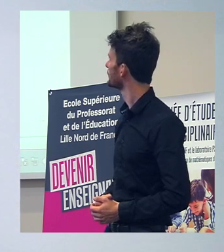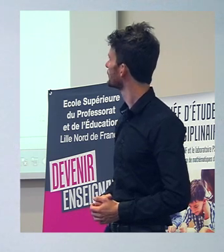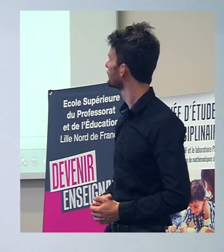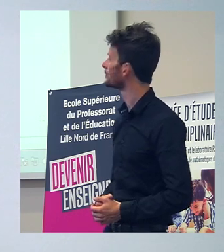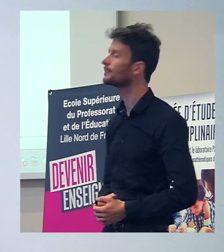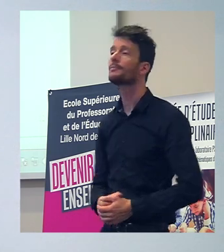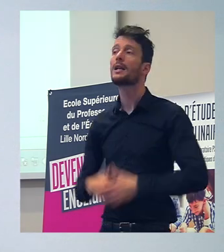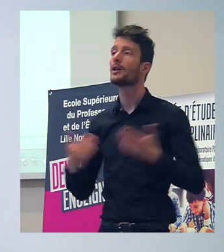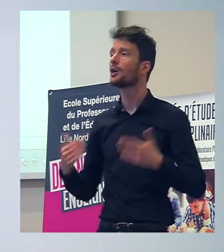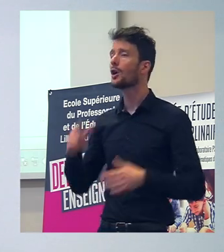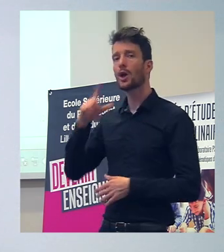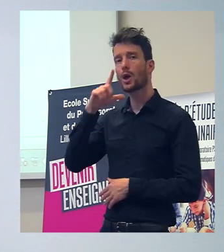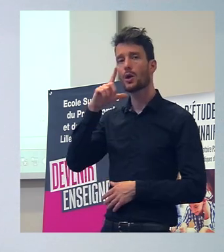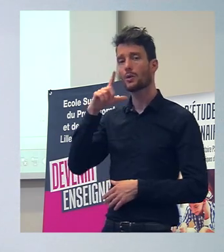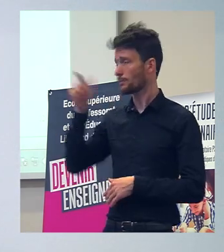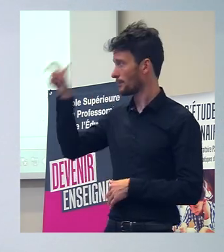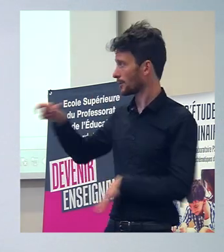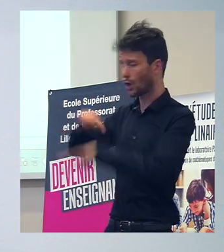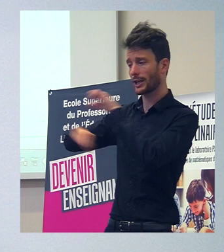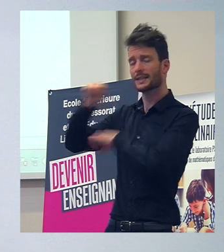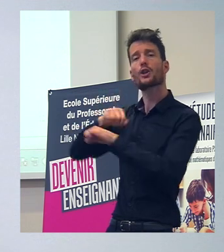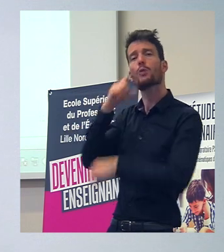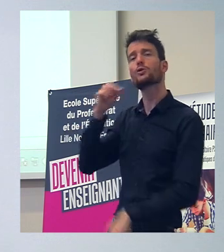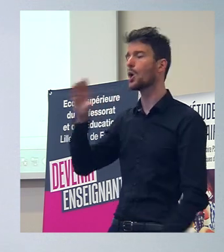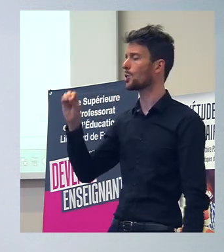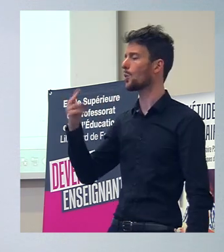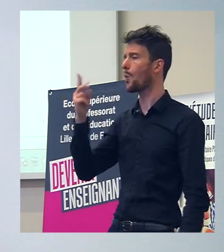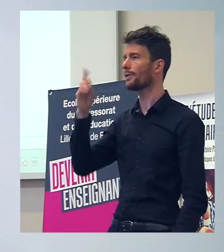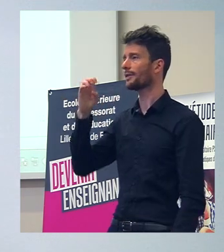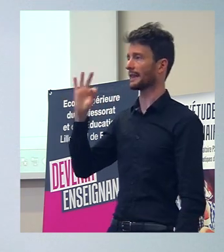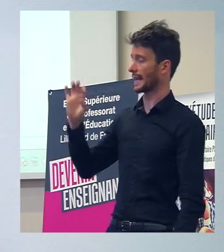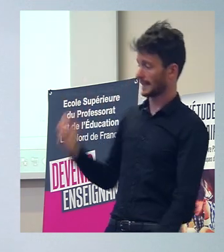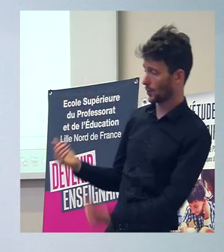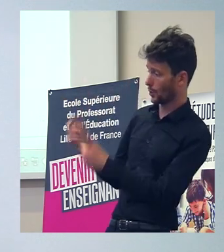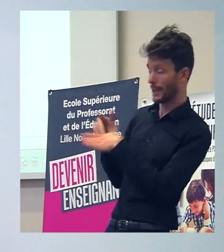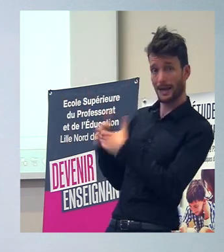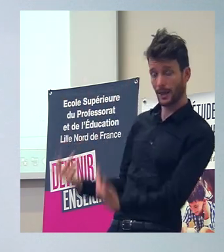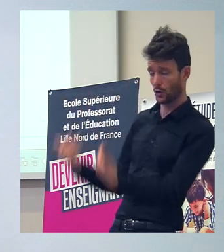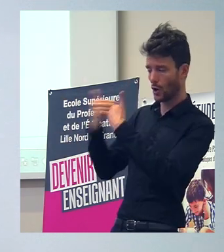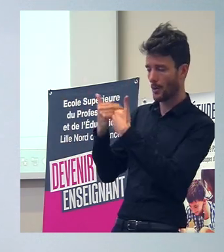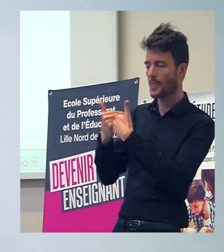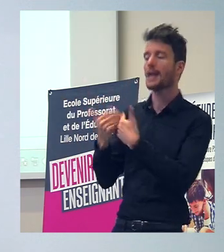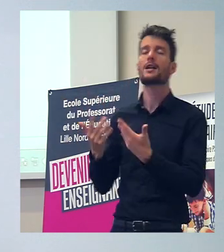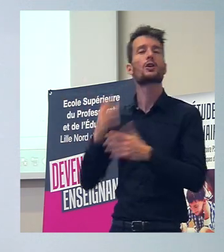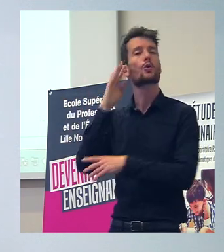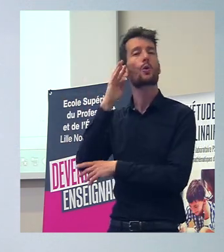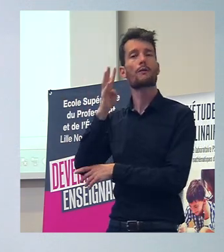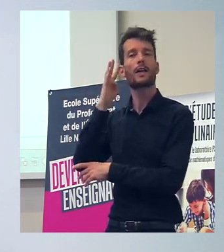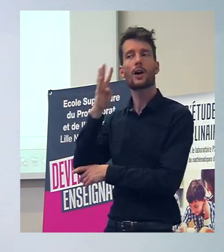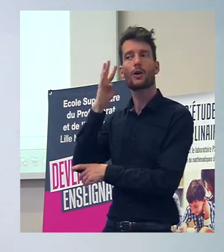M. Condette et des organisateurs des matinales était d'inscrire la conférence